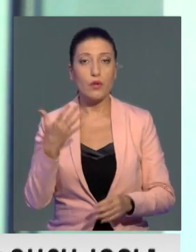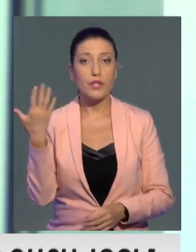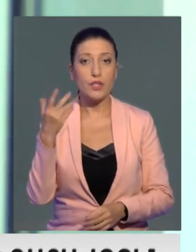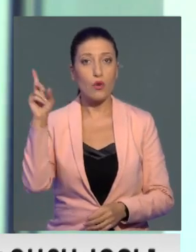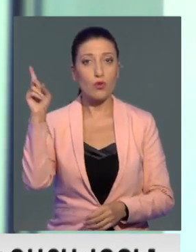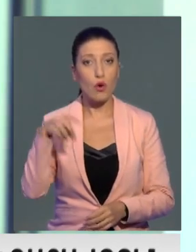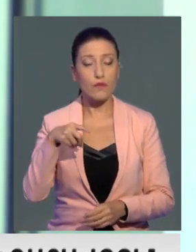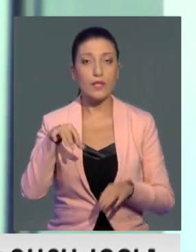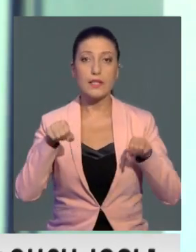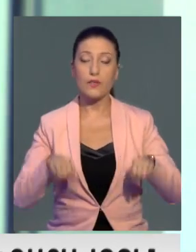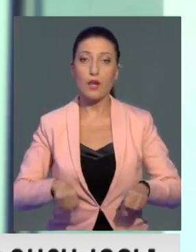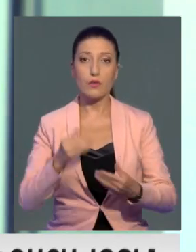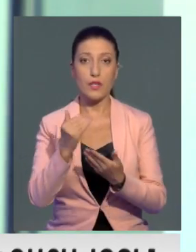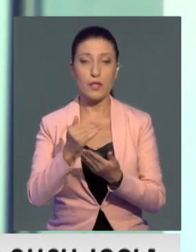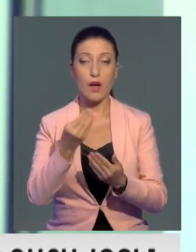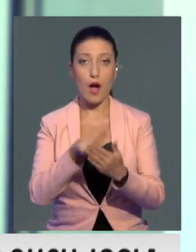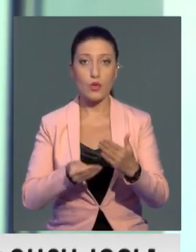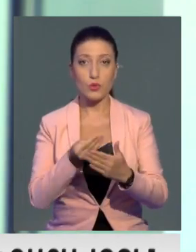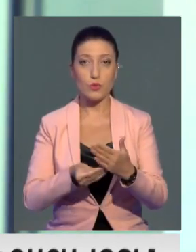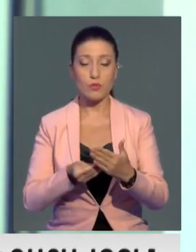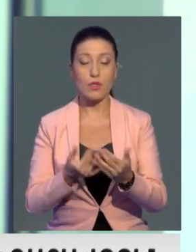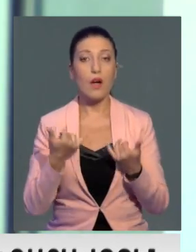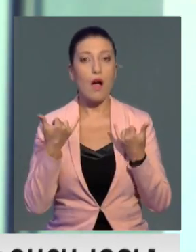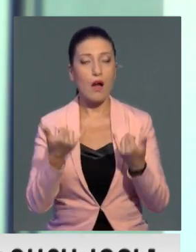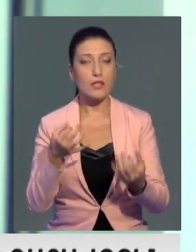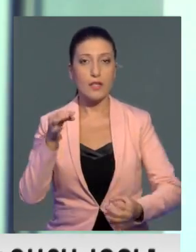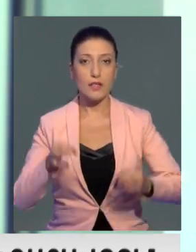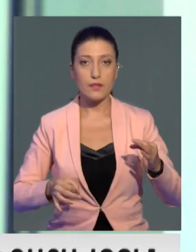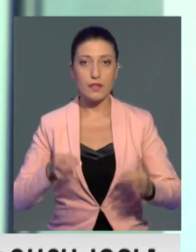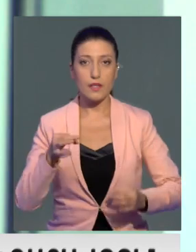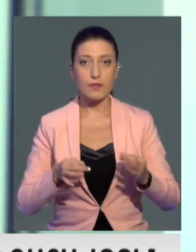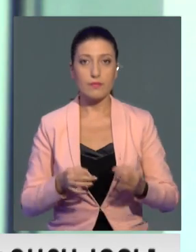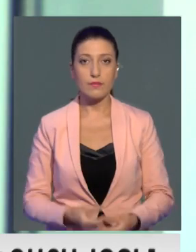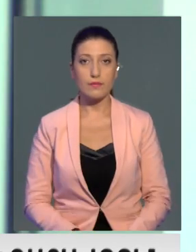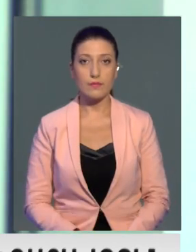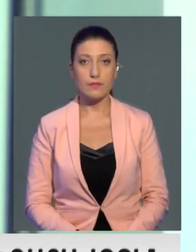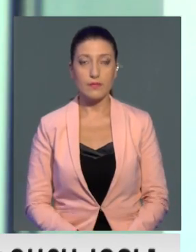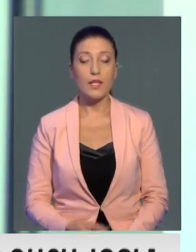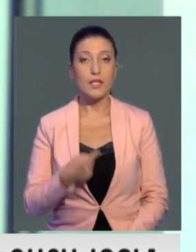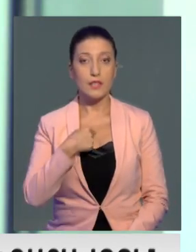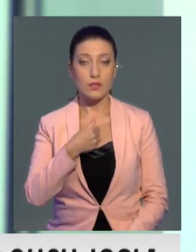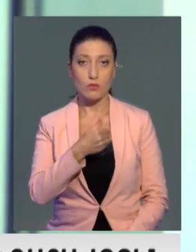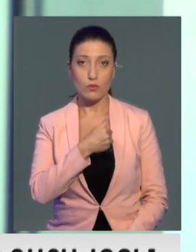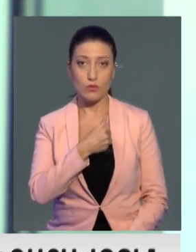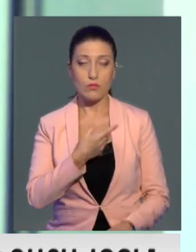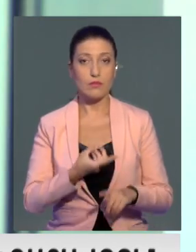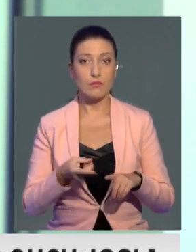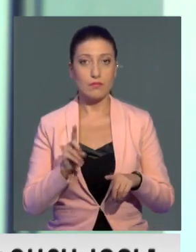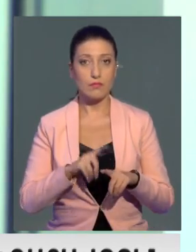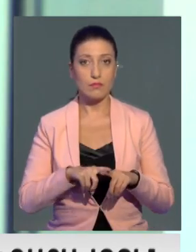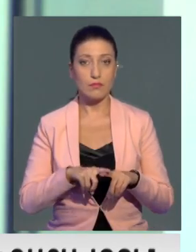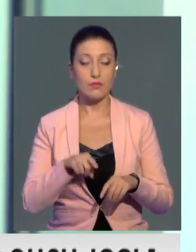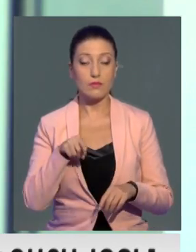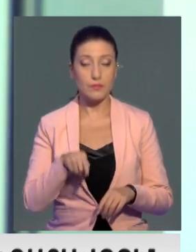տեսանկյունից իրավունքի խախտում է։ Եվ արգելի դատարան, ես ցանկանում եմ նաև